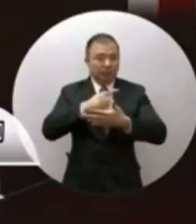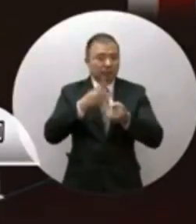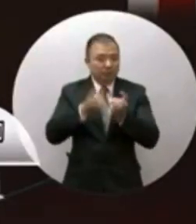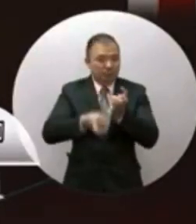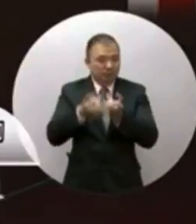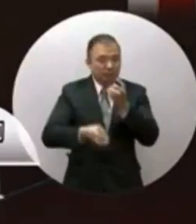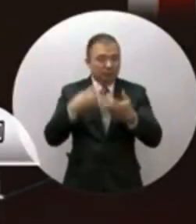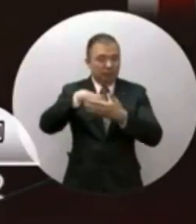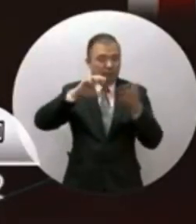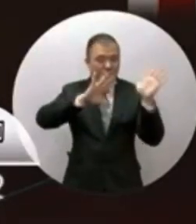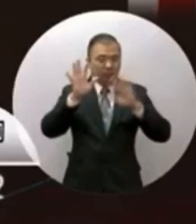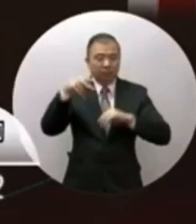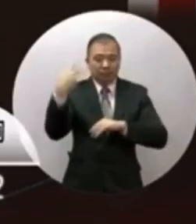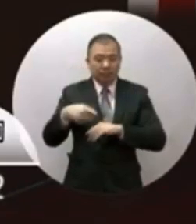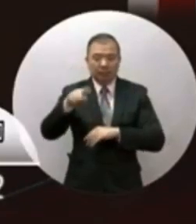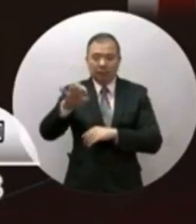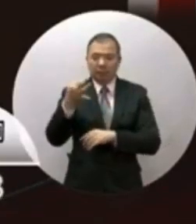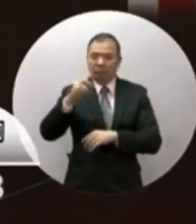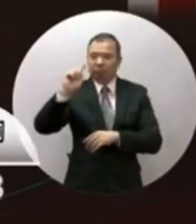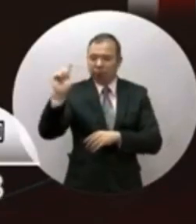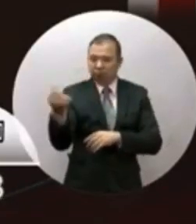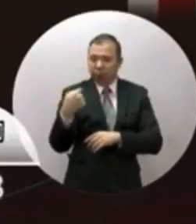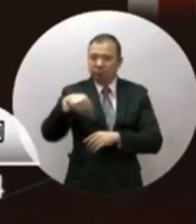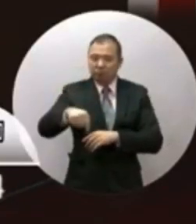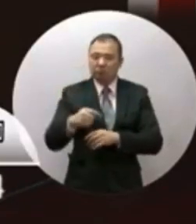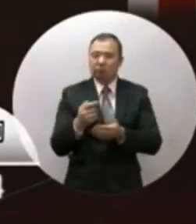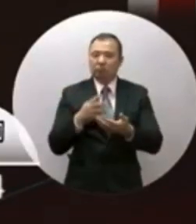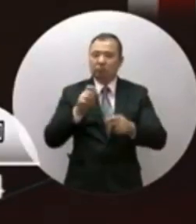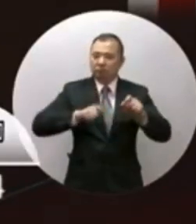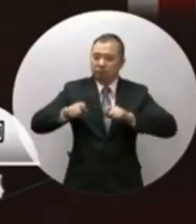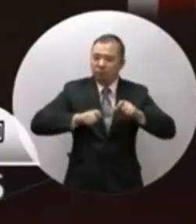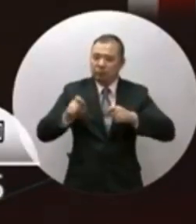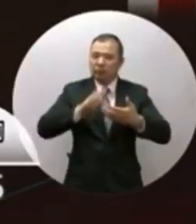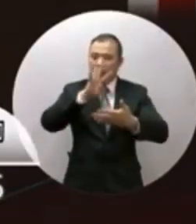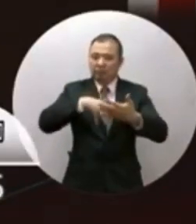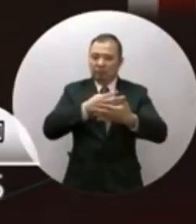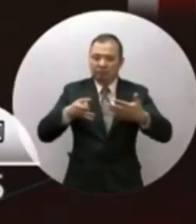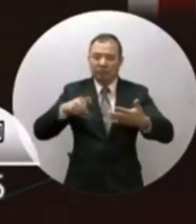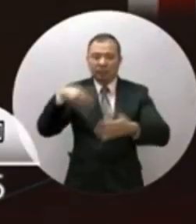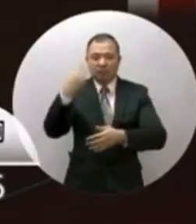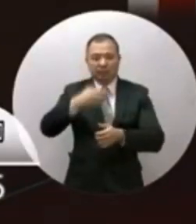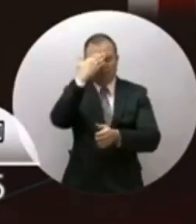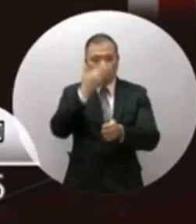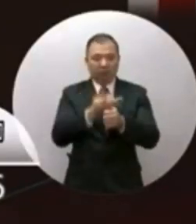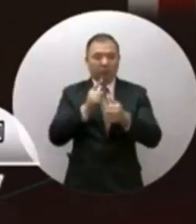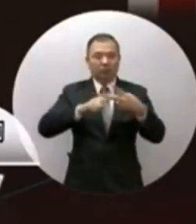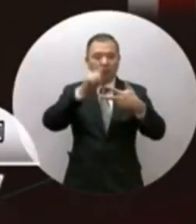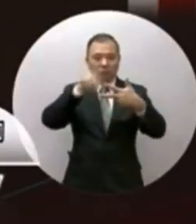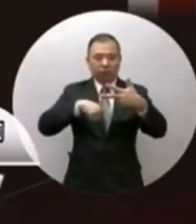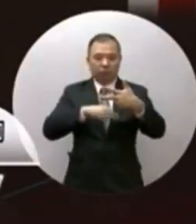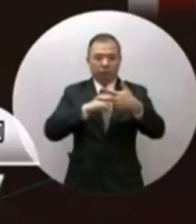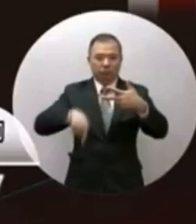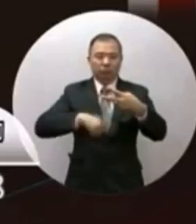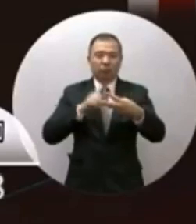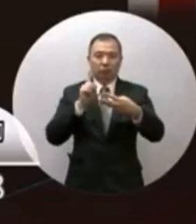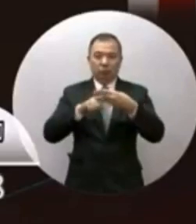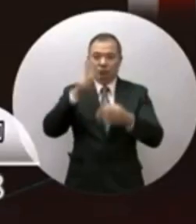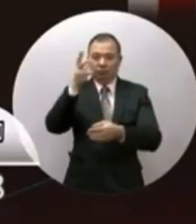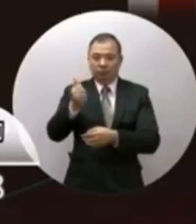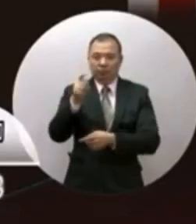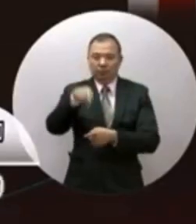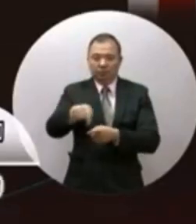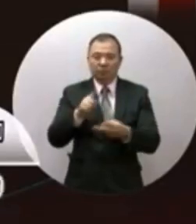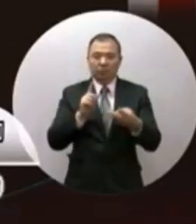及察言酌错的部分，将请朱主计长、财政部苏部